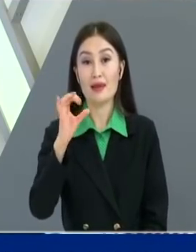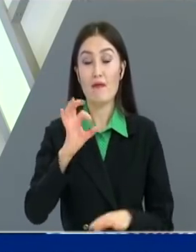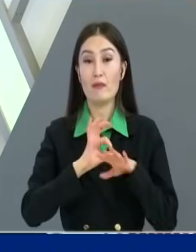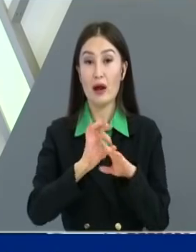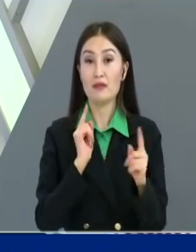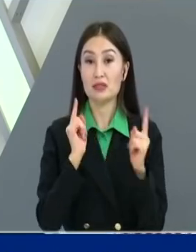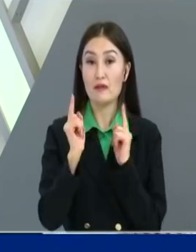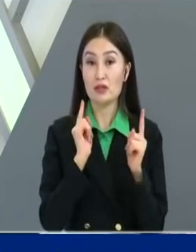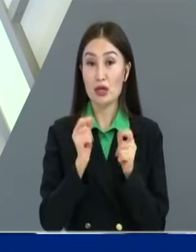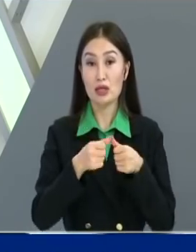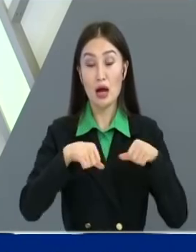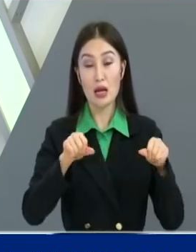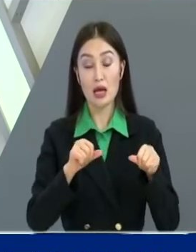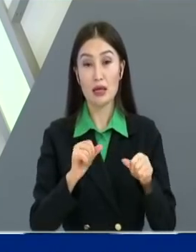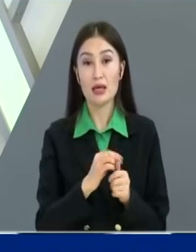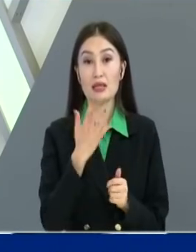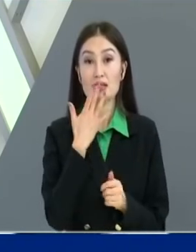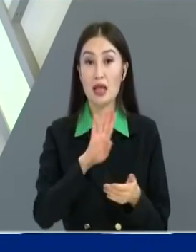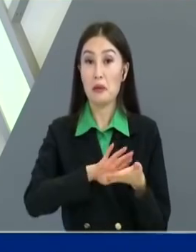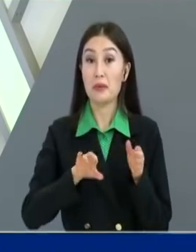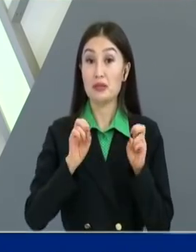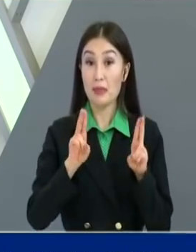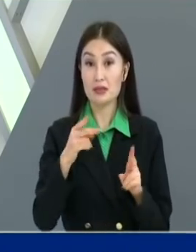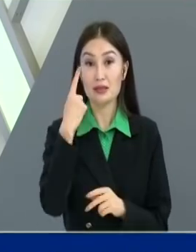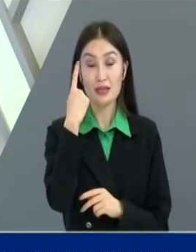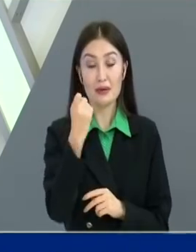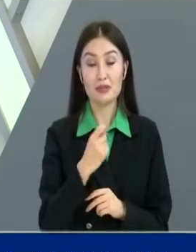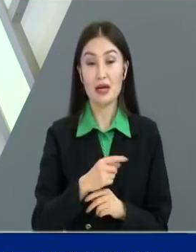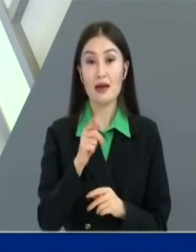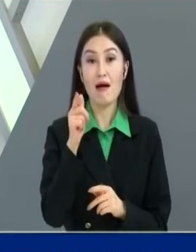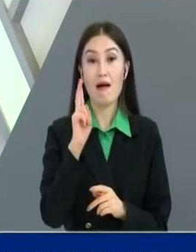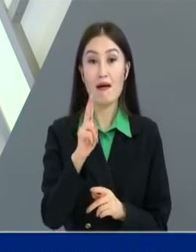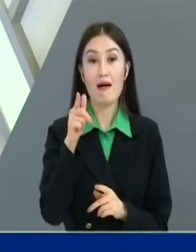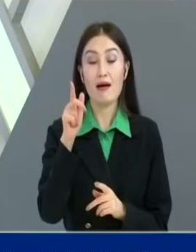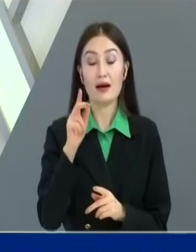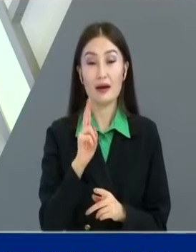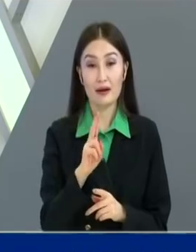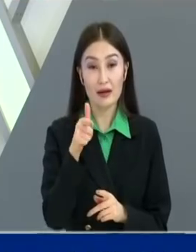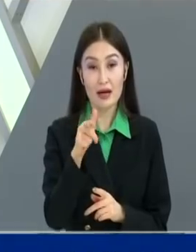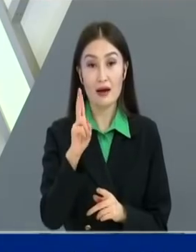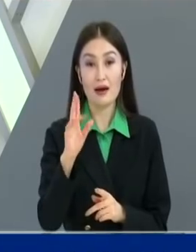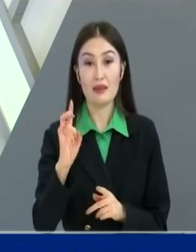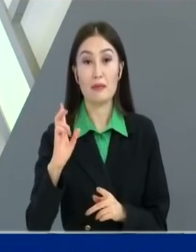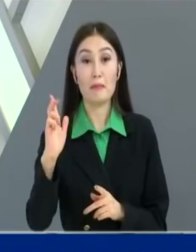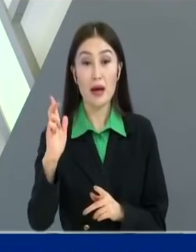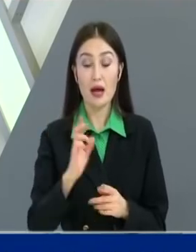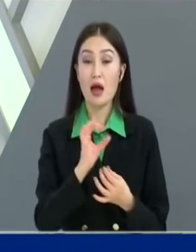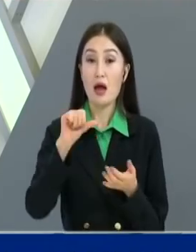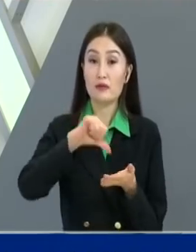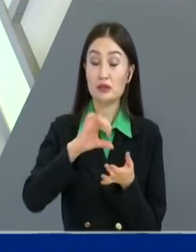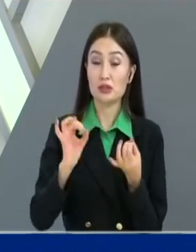зале коллегии Госкомитета нацбезопасности, сообщает пресс-служба ГКНБ. Участники обсудили вопросы